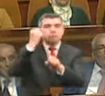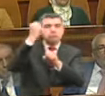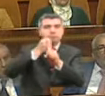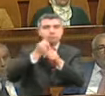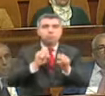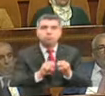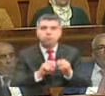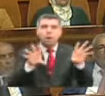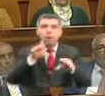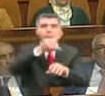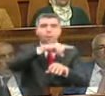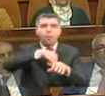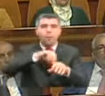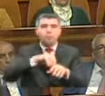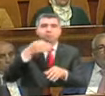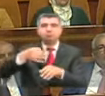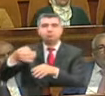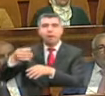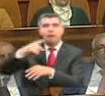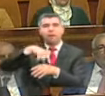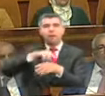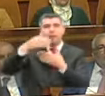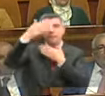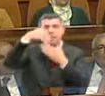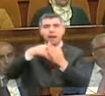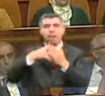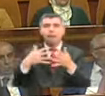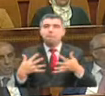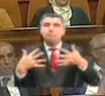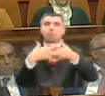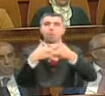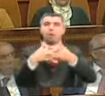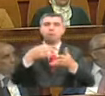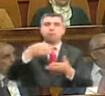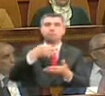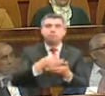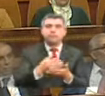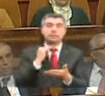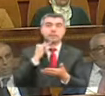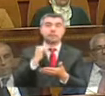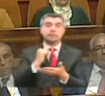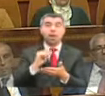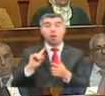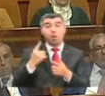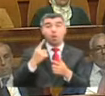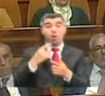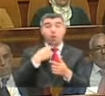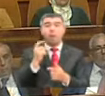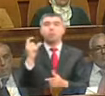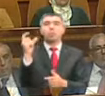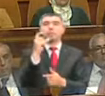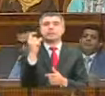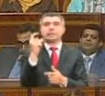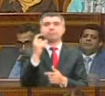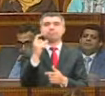إشعاعه، وتعزيز ثوابت الأمة المغربية الجامعة التي تتمثل في الدين الإسلامي